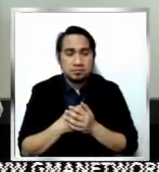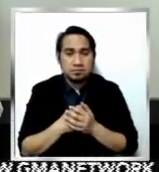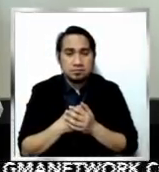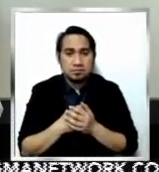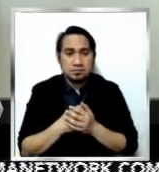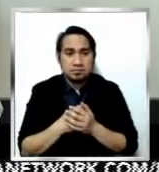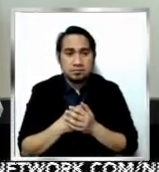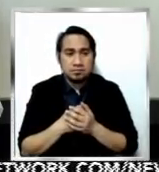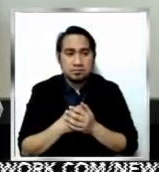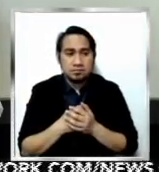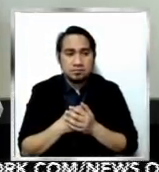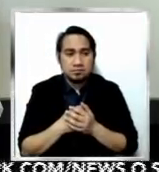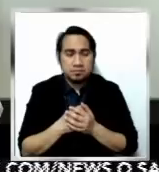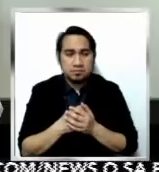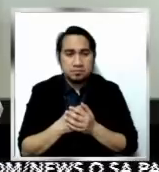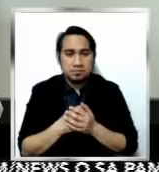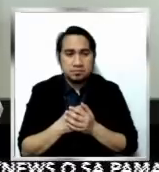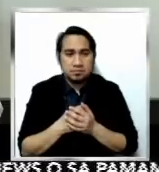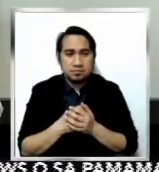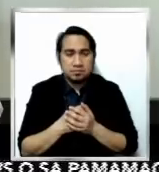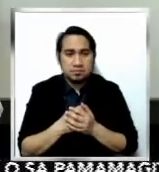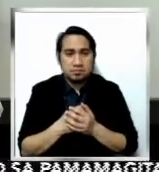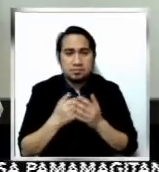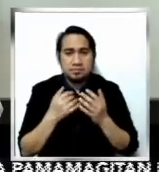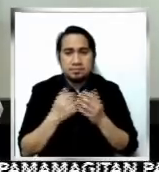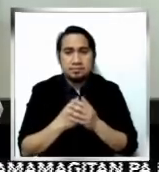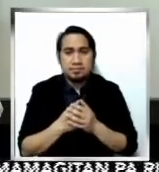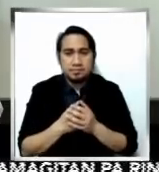come down from his post as PSG commander,